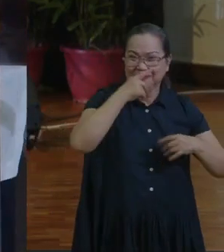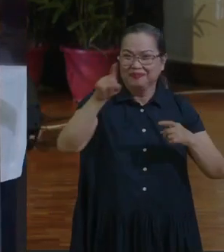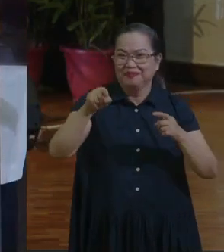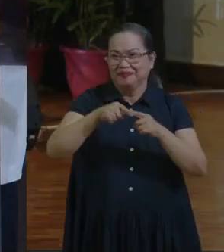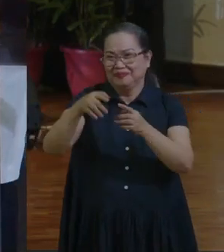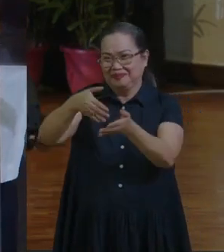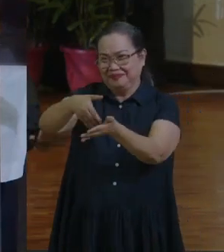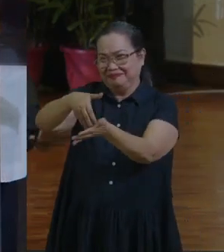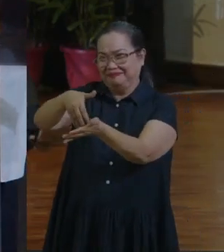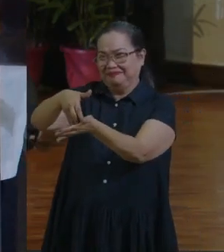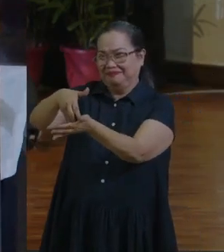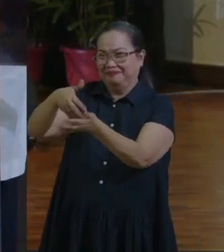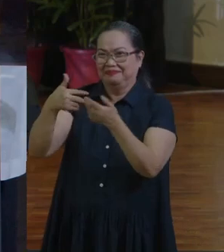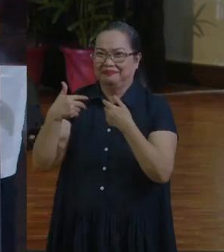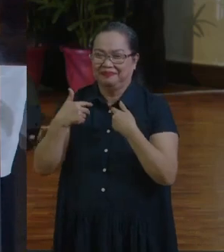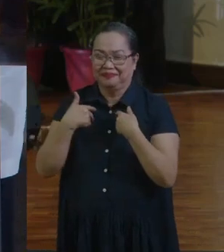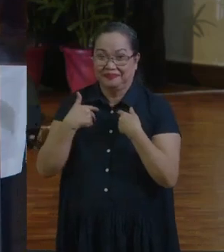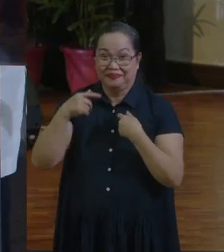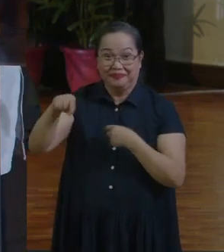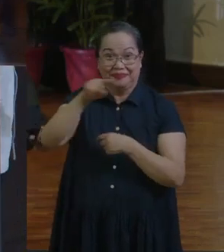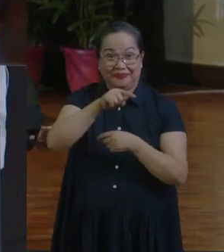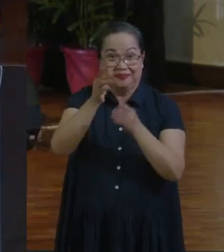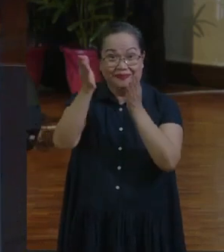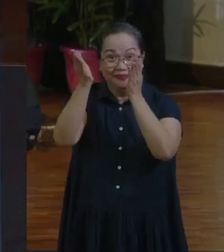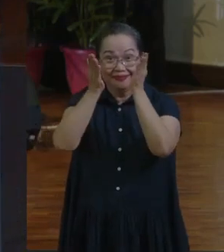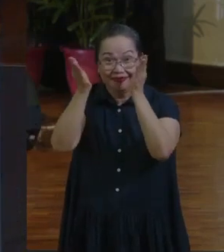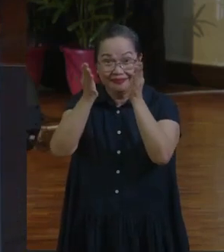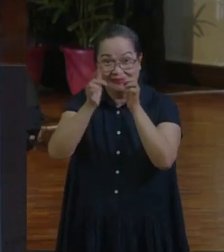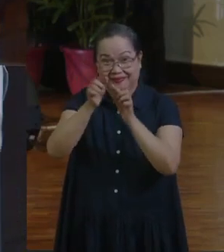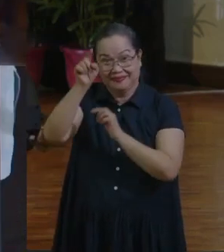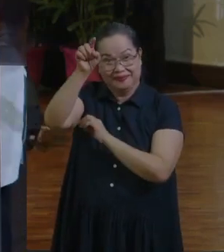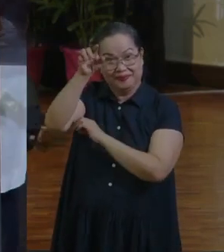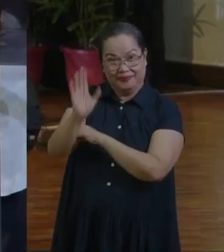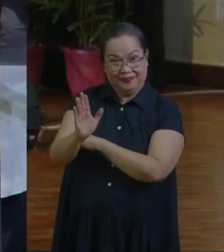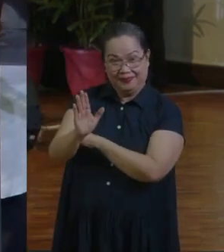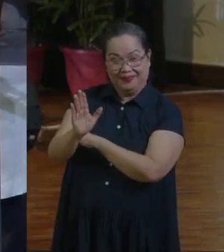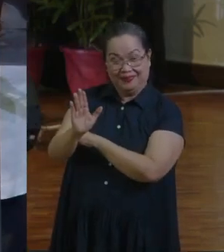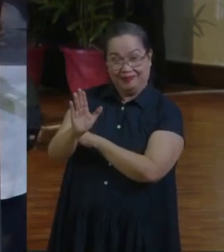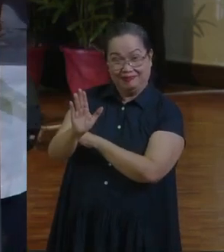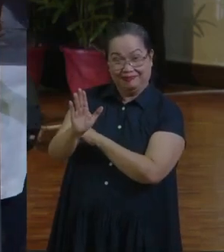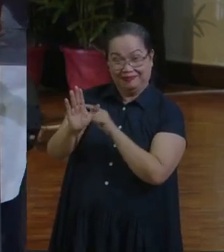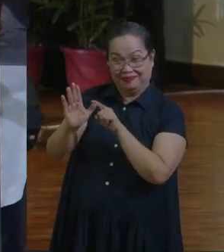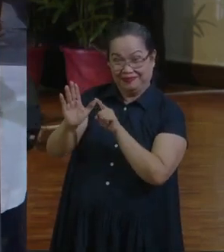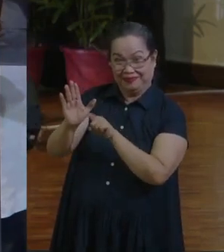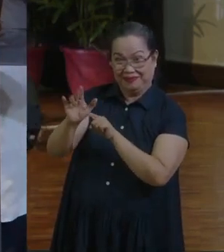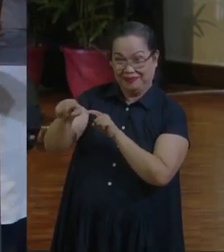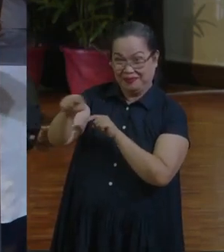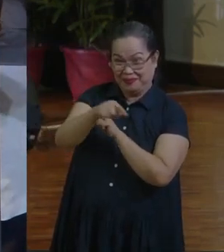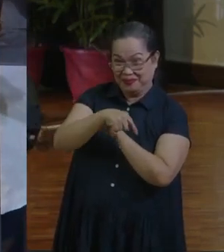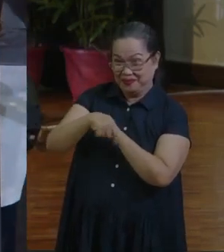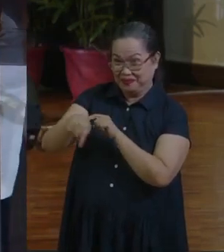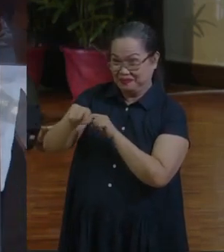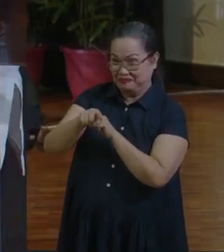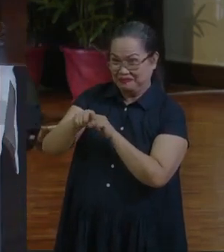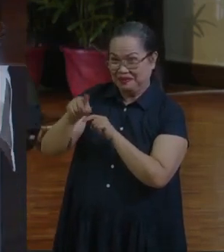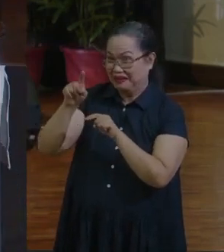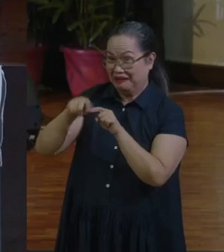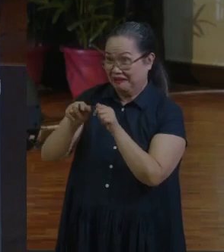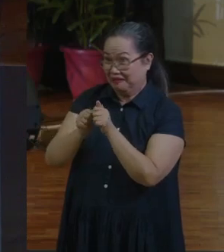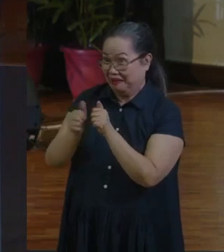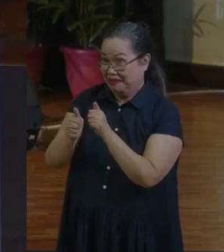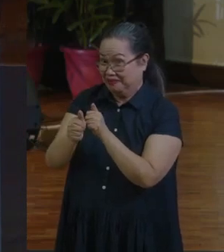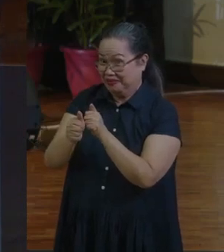panghihina. Sa ating paglilingkod kay Jesus, mga kapatid, hindi natin may iwasan